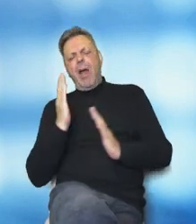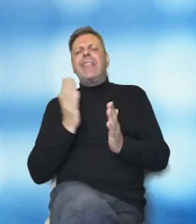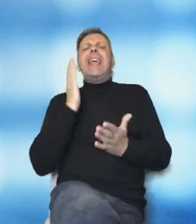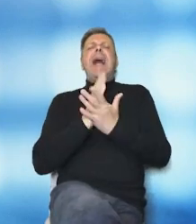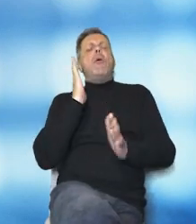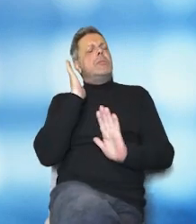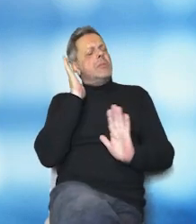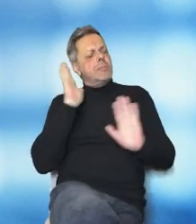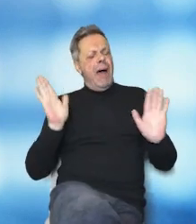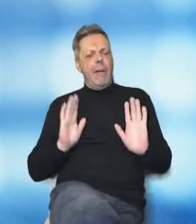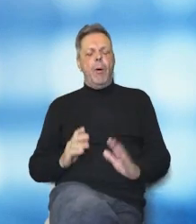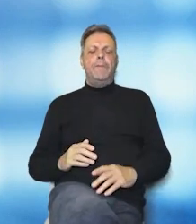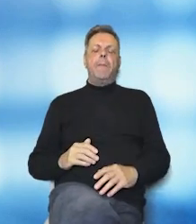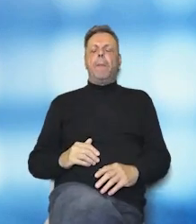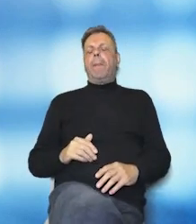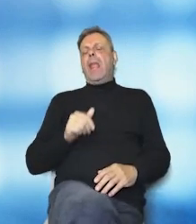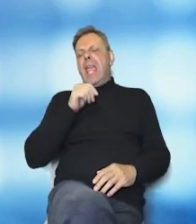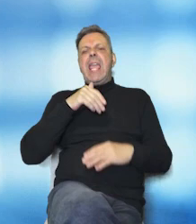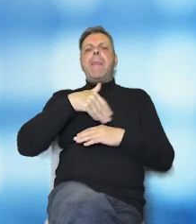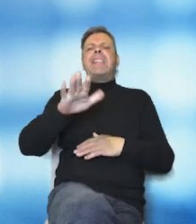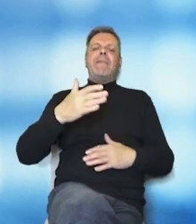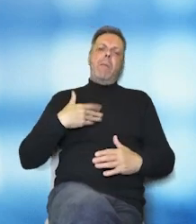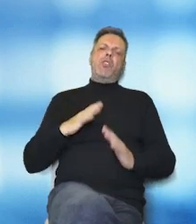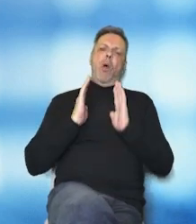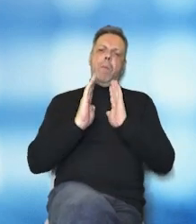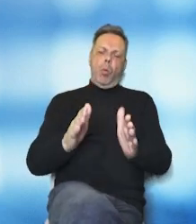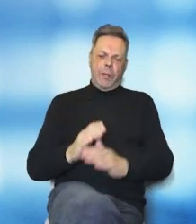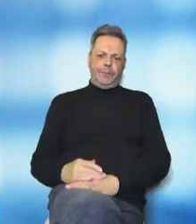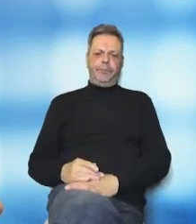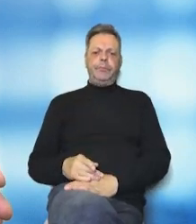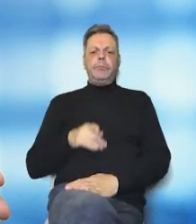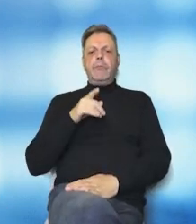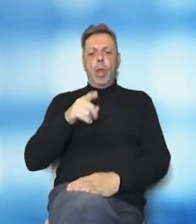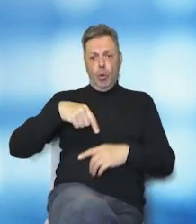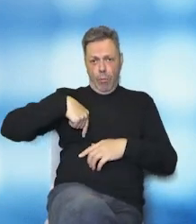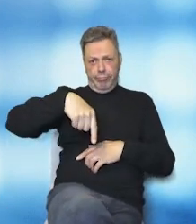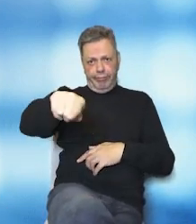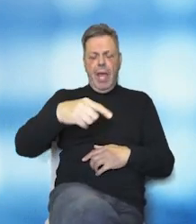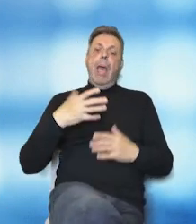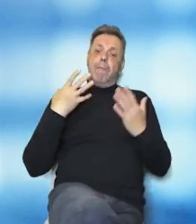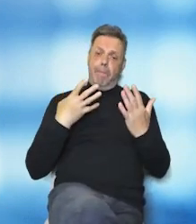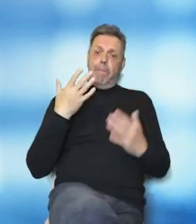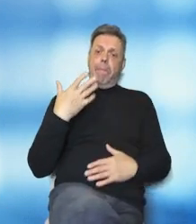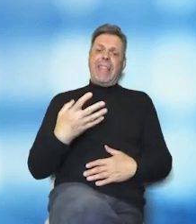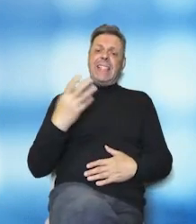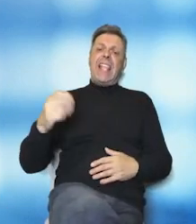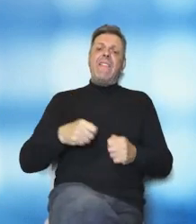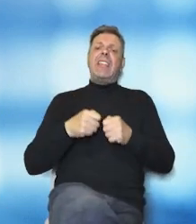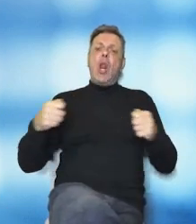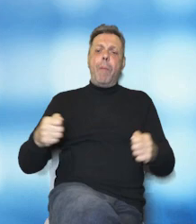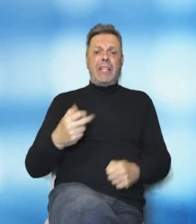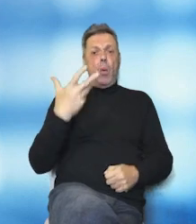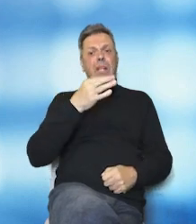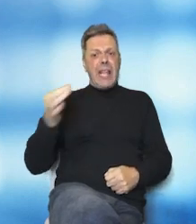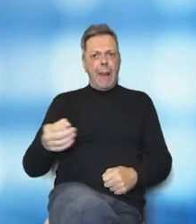prespavamo, podružimo se i nastavljamo svoju rutu. Zato što ipak je to ruta od 59 km u 3 dana, to mora imati